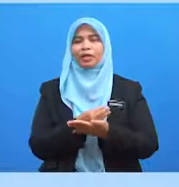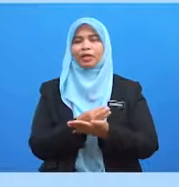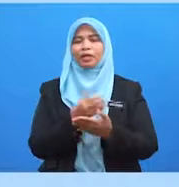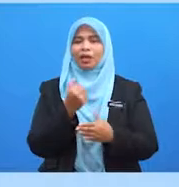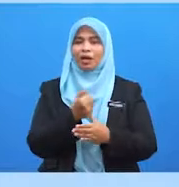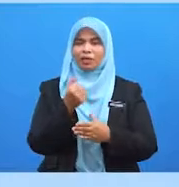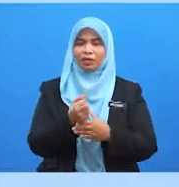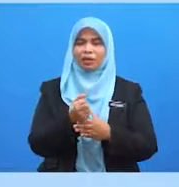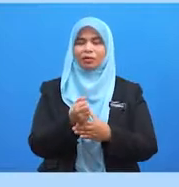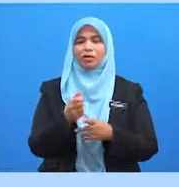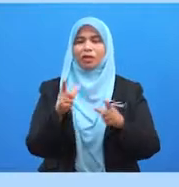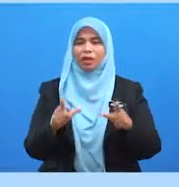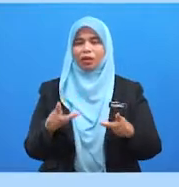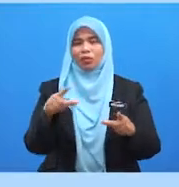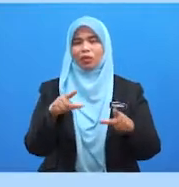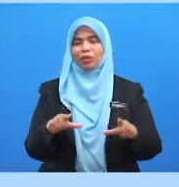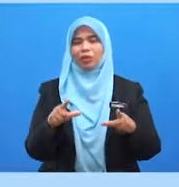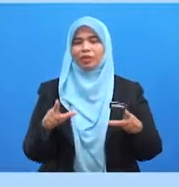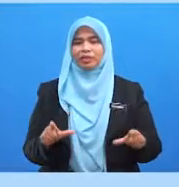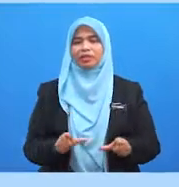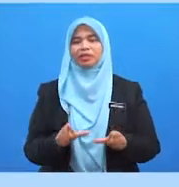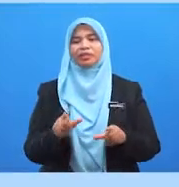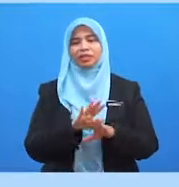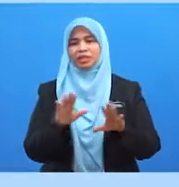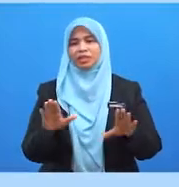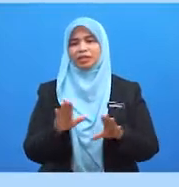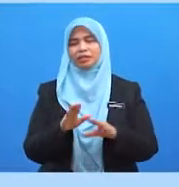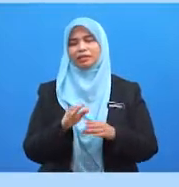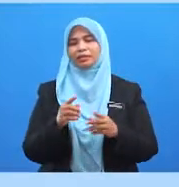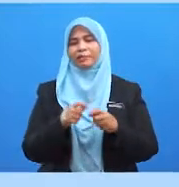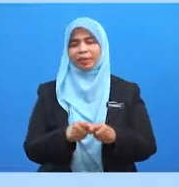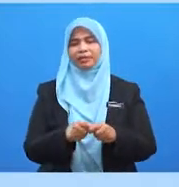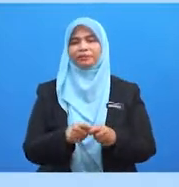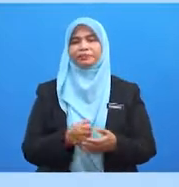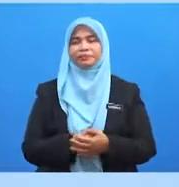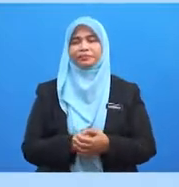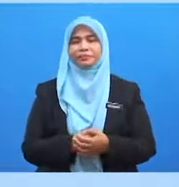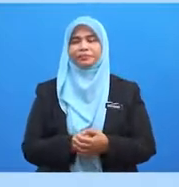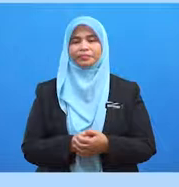atau lokasi yang dipilih tidak strategik dapat diminimumkan.